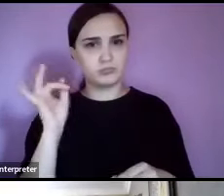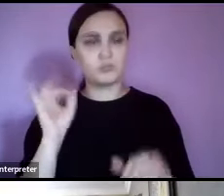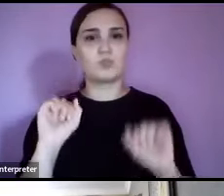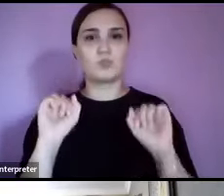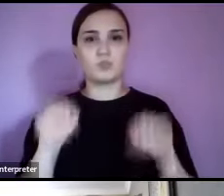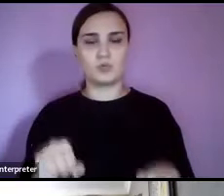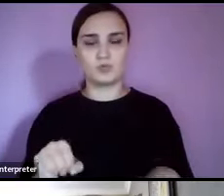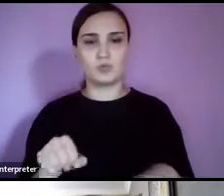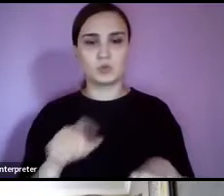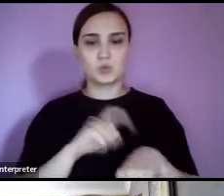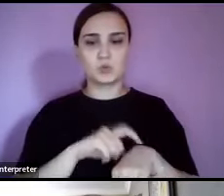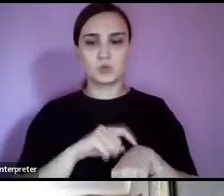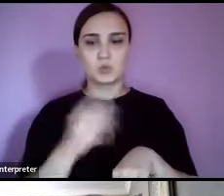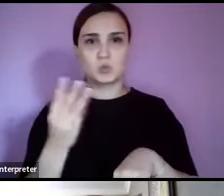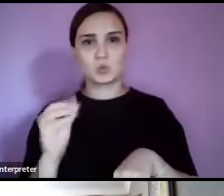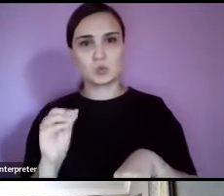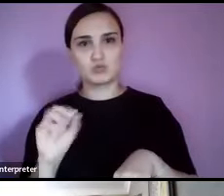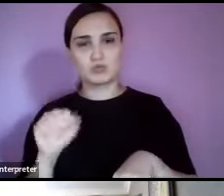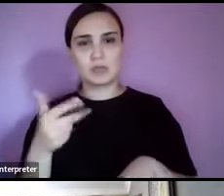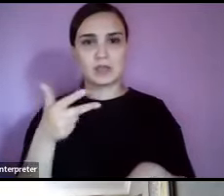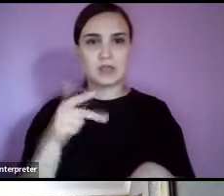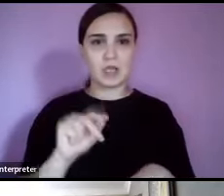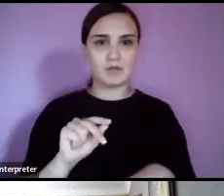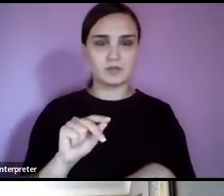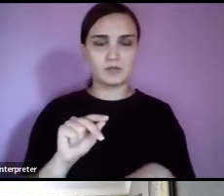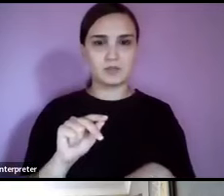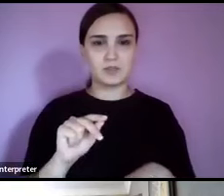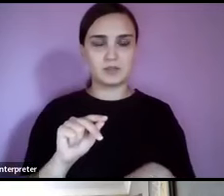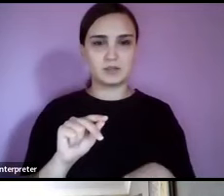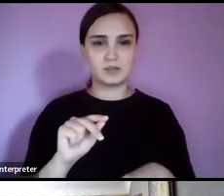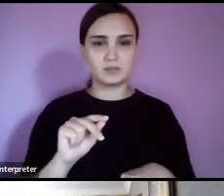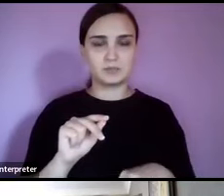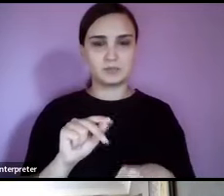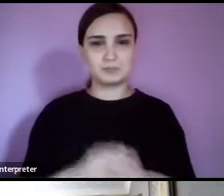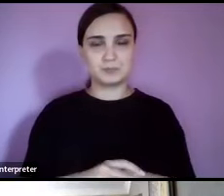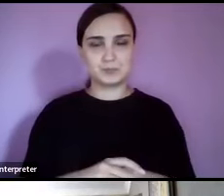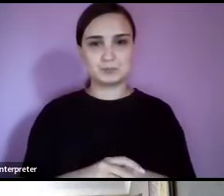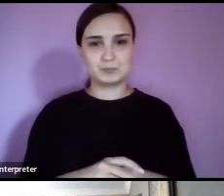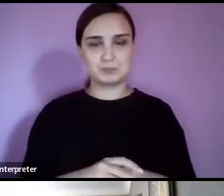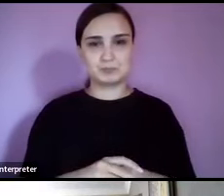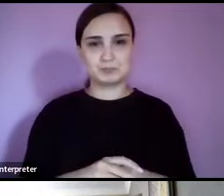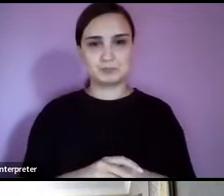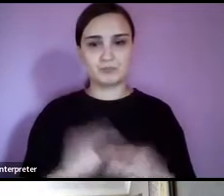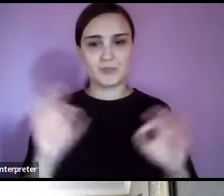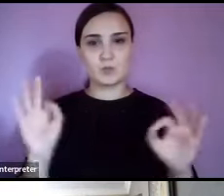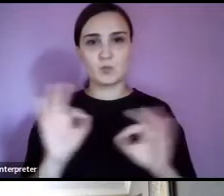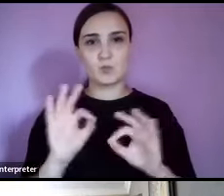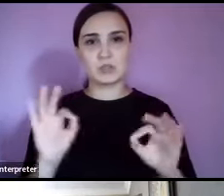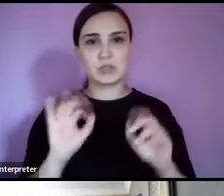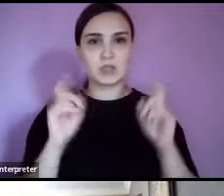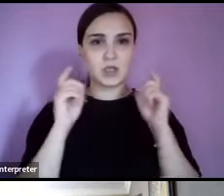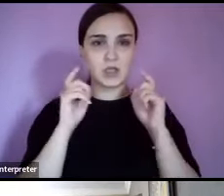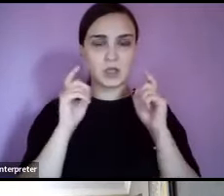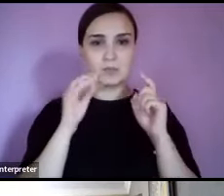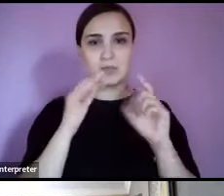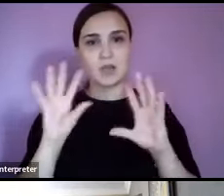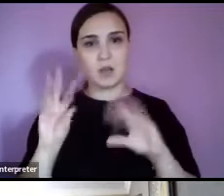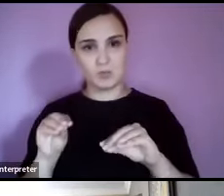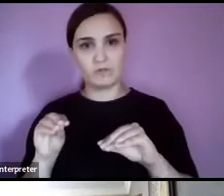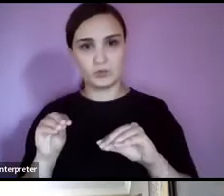გარკვეული წუთები, ზოგჯერ შეიძლება ნახევარი საათს რაღაც თქვათ, ანუ მუსიკას მოუსმინა და მერე გამოვრთოთ, ხო?